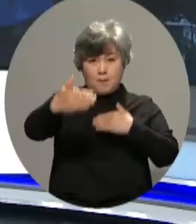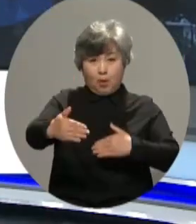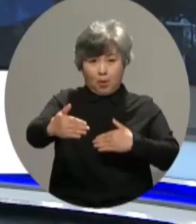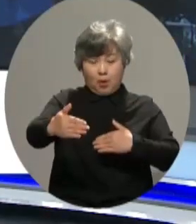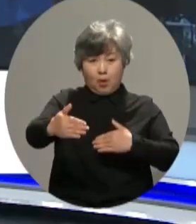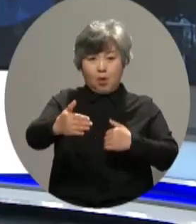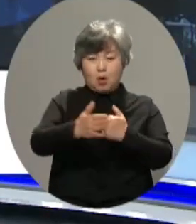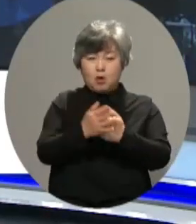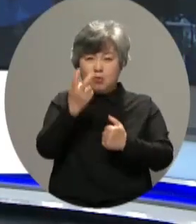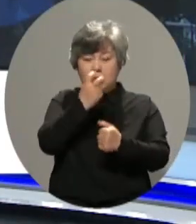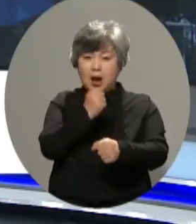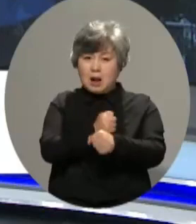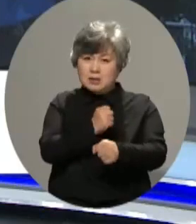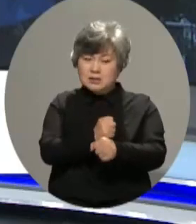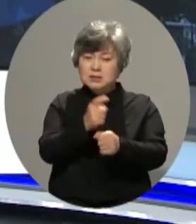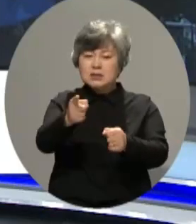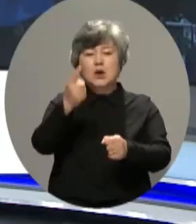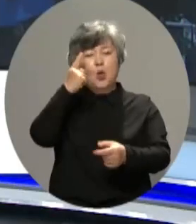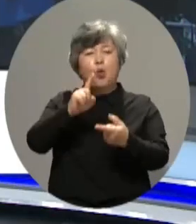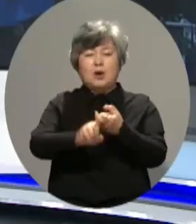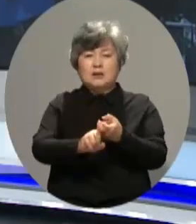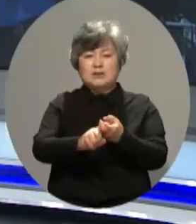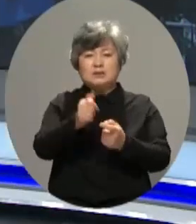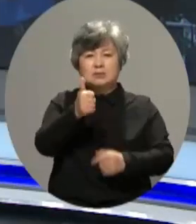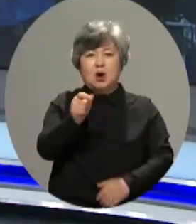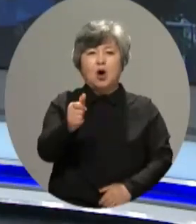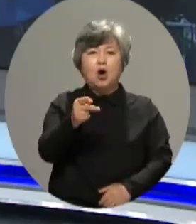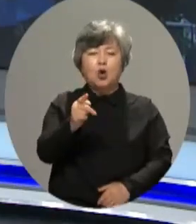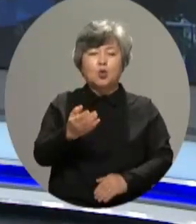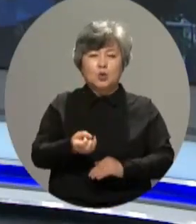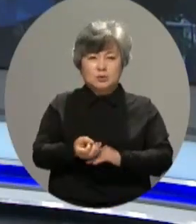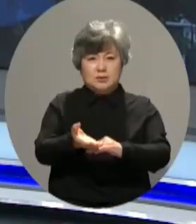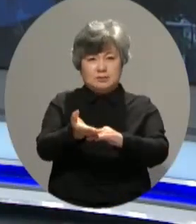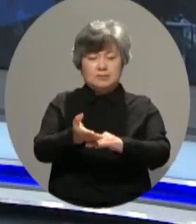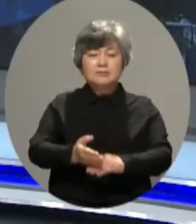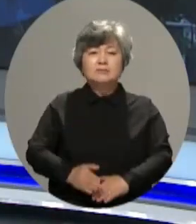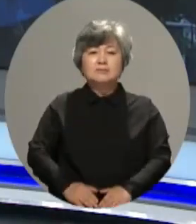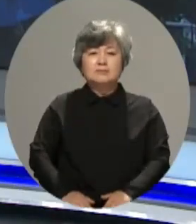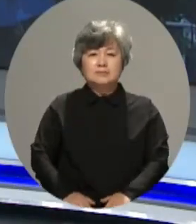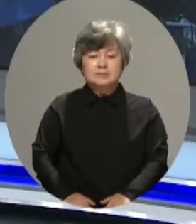확대되면 전모가 드러날지 관심입니다. 허윤호 기자가 전합니다.